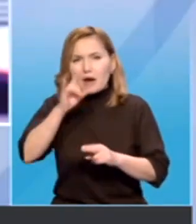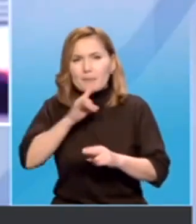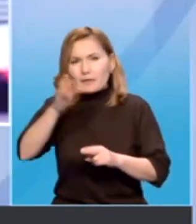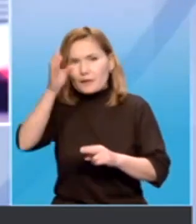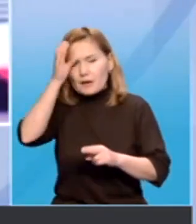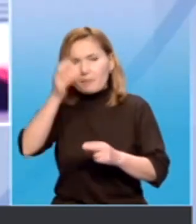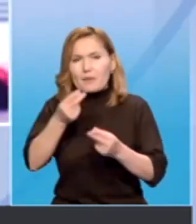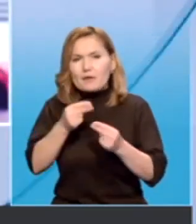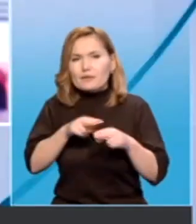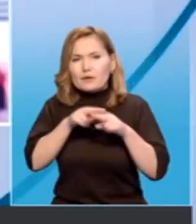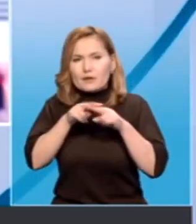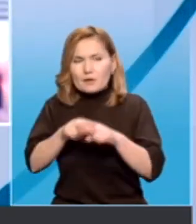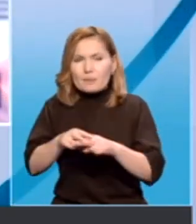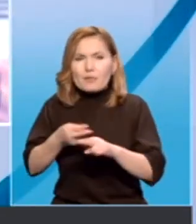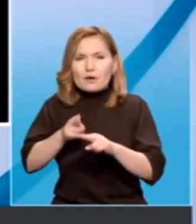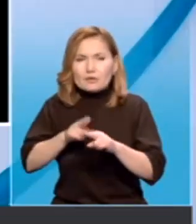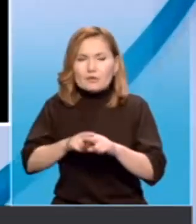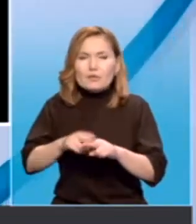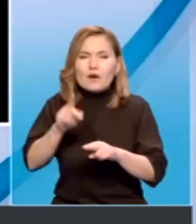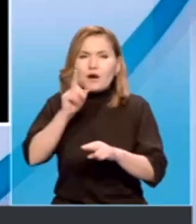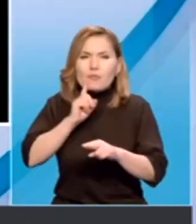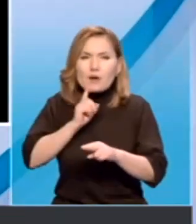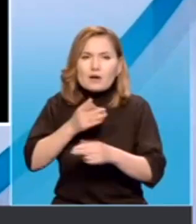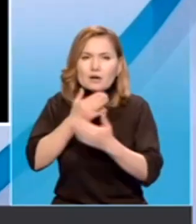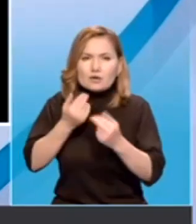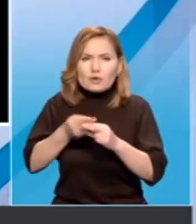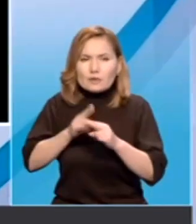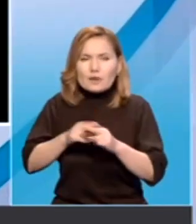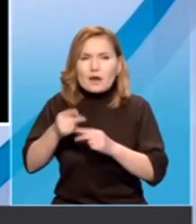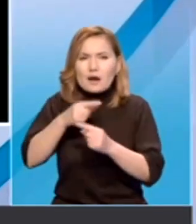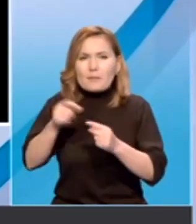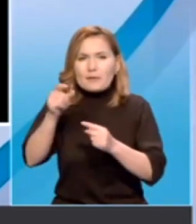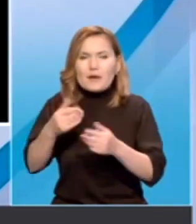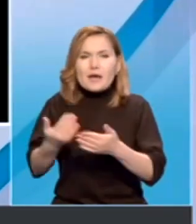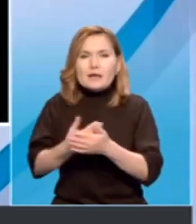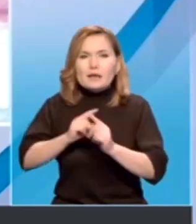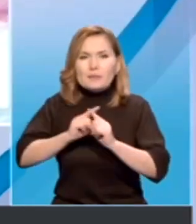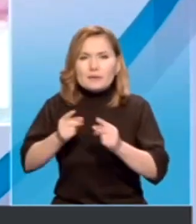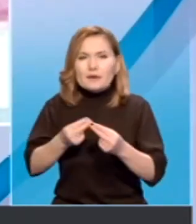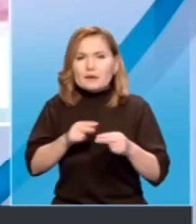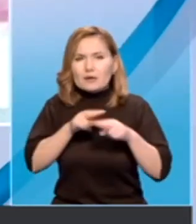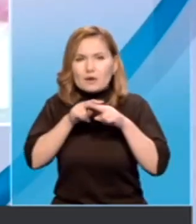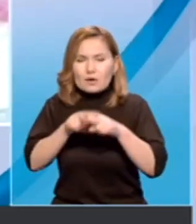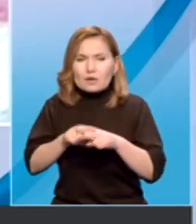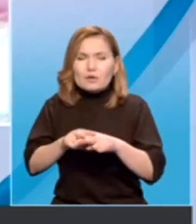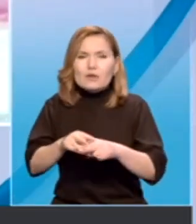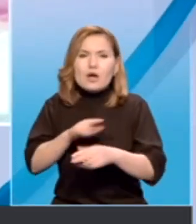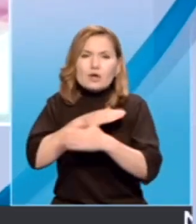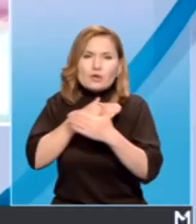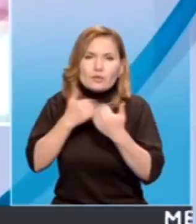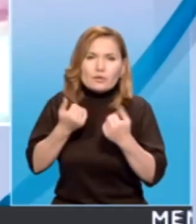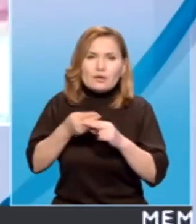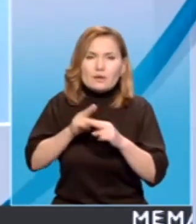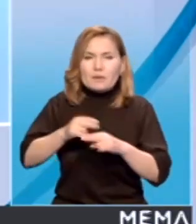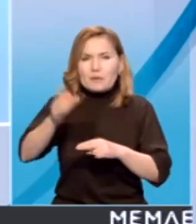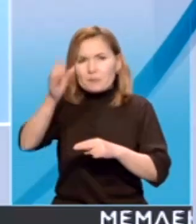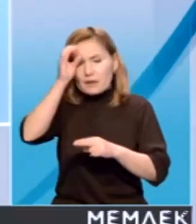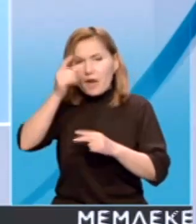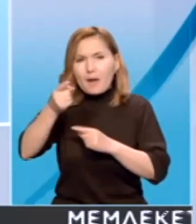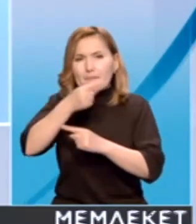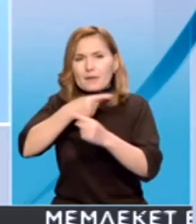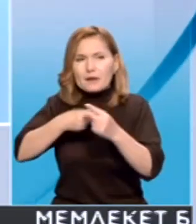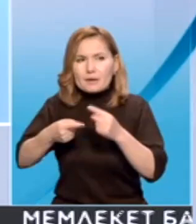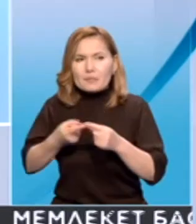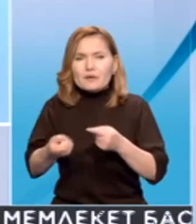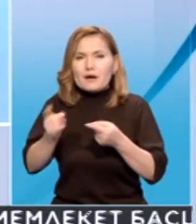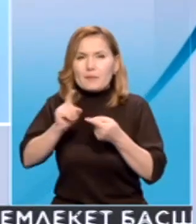ғылым бюджетке қол жаятын әдетінен әлі арылған жоқ. Себебі кәсіпкерлер инновацияға инвестиция салуға құлықсыз. Ғылым мен бизнес